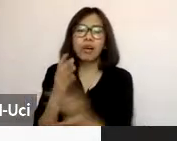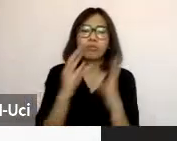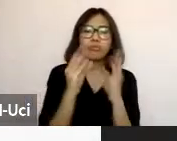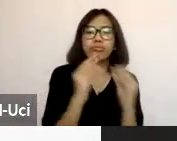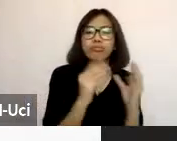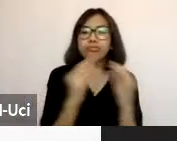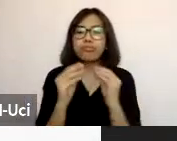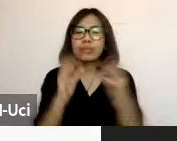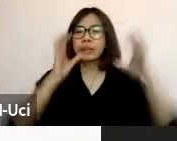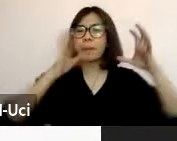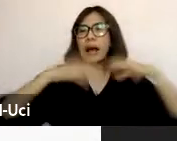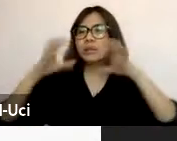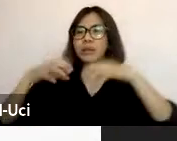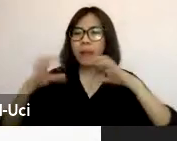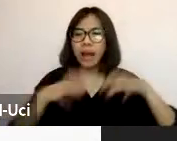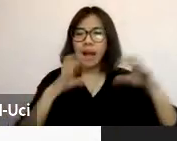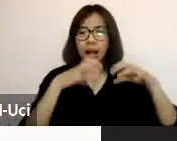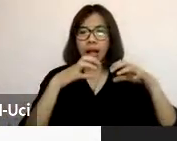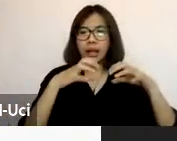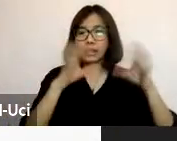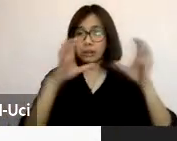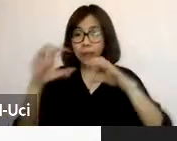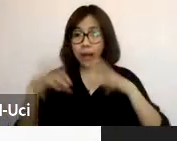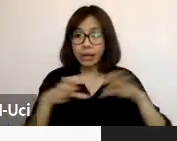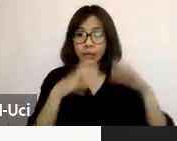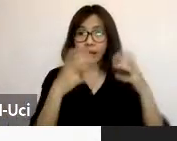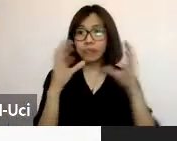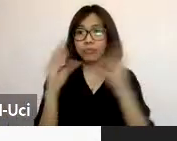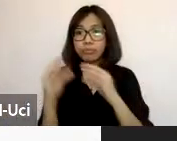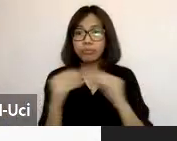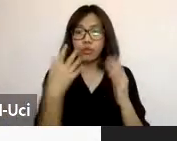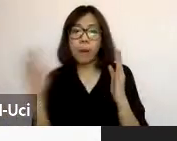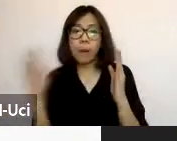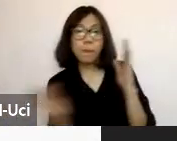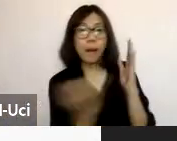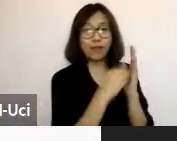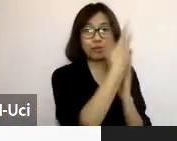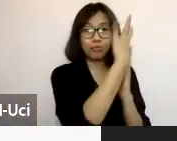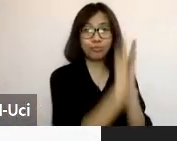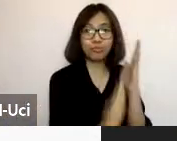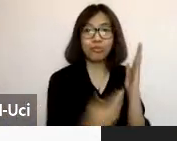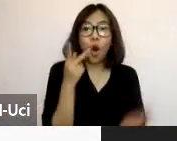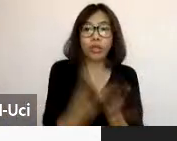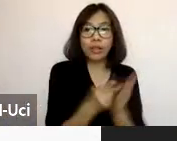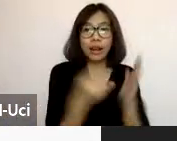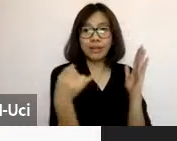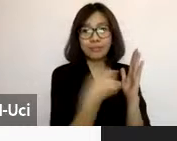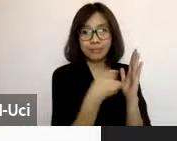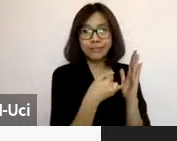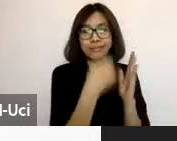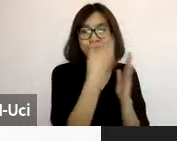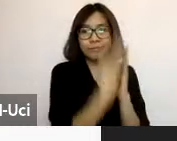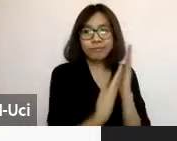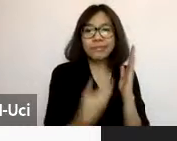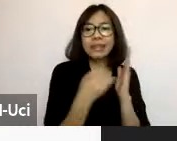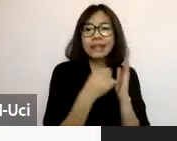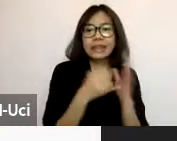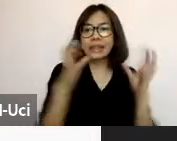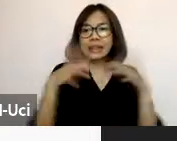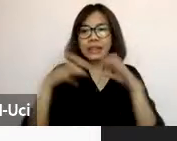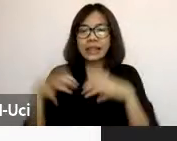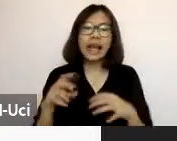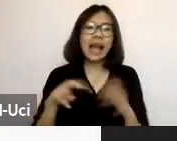sedang hasil negosiasi itu dicantumkan didalam kontrak itu menunjukkan bahwa posisi